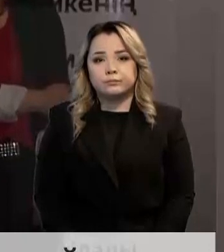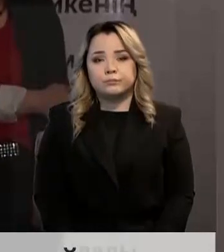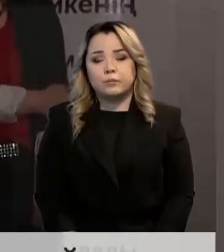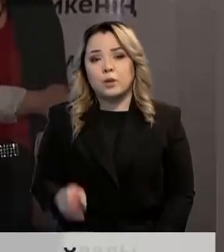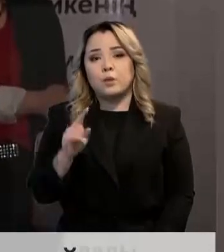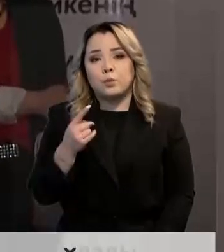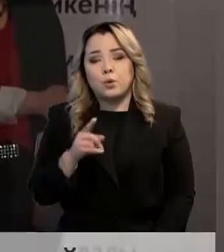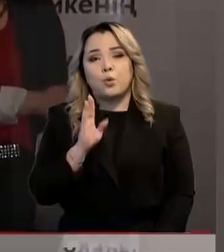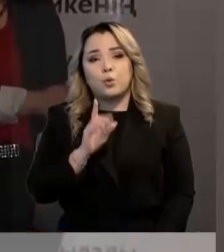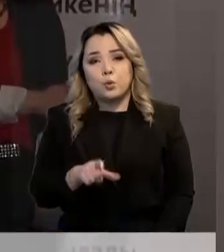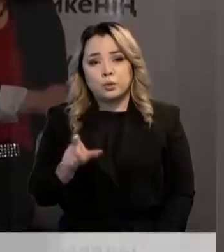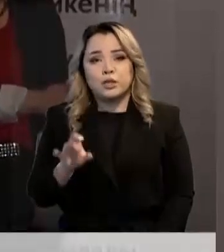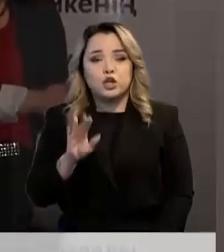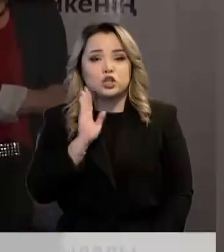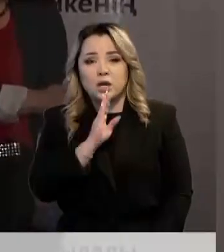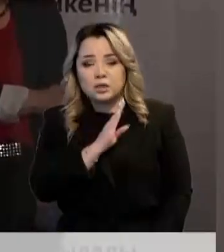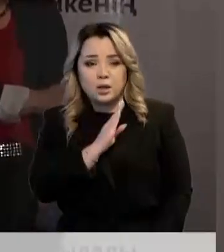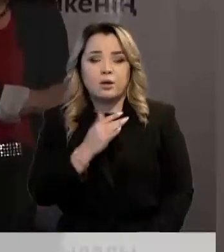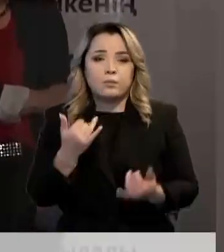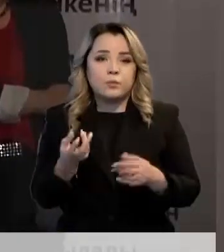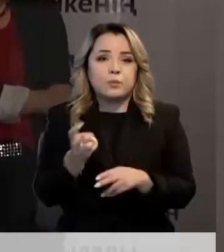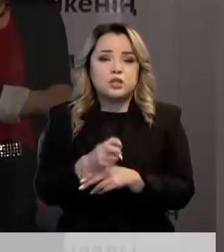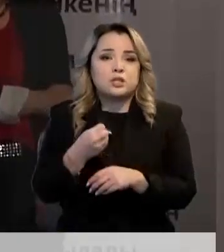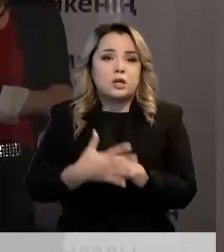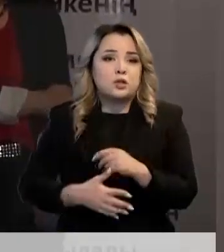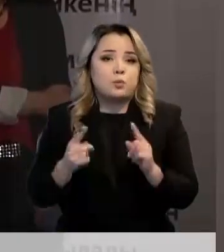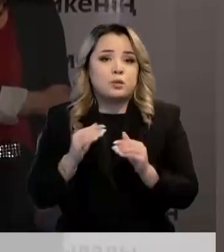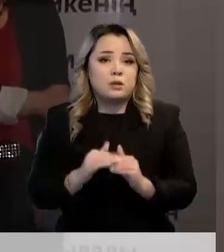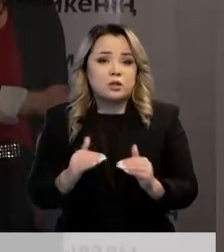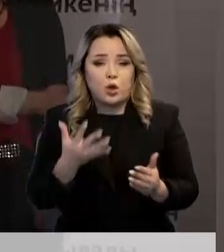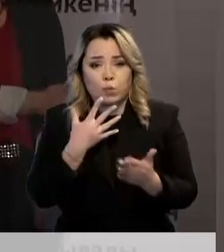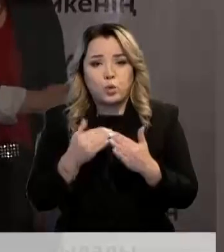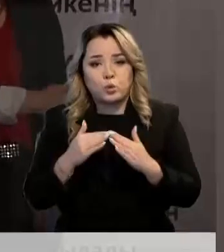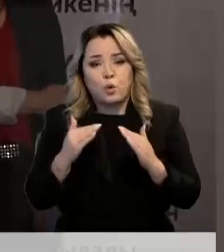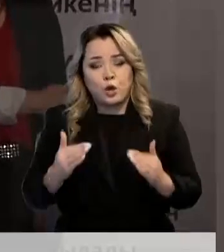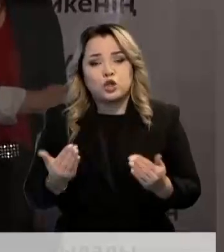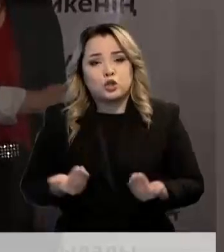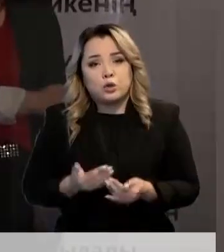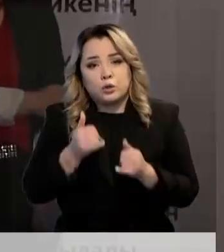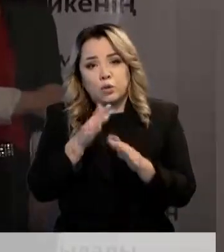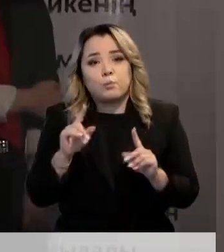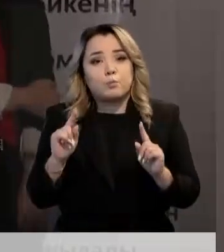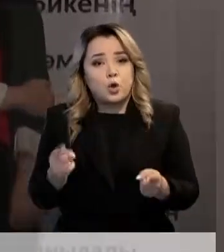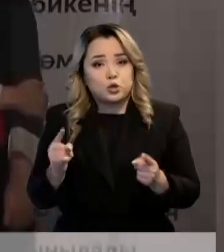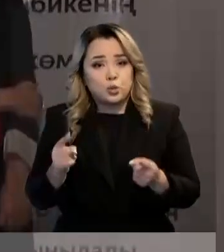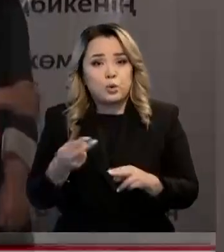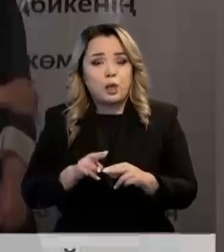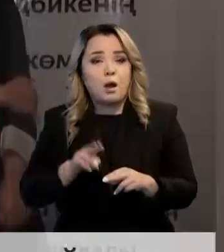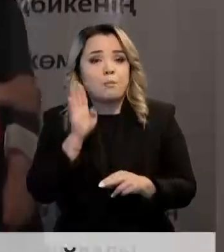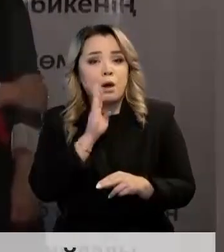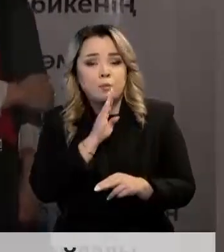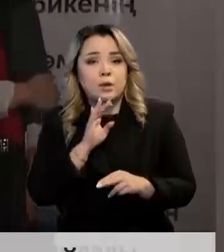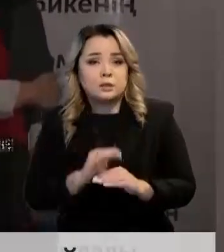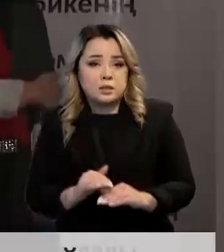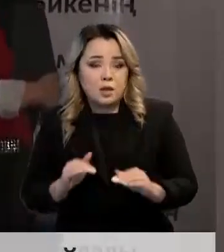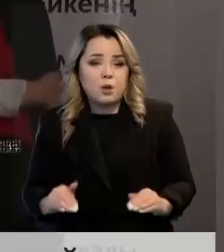Почему люди и женщины обязаны приходить в кризисный центр? Почему они с детьми не живут у себя дома? Почему мать должна с